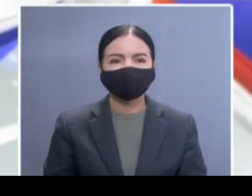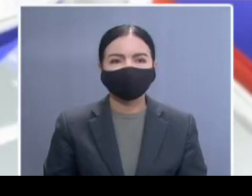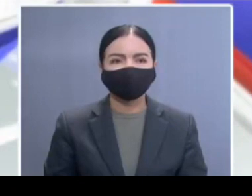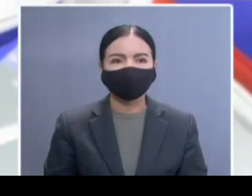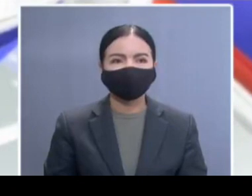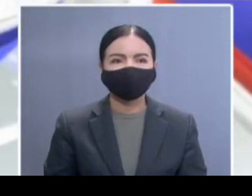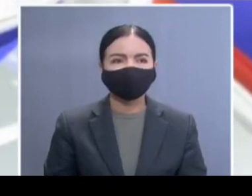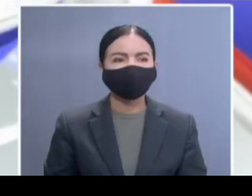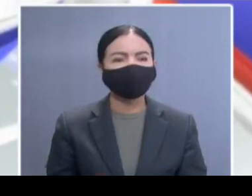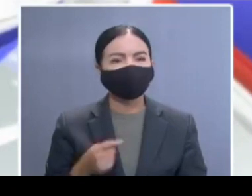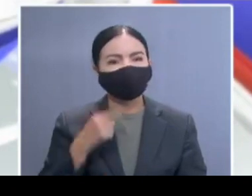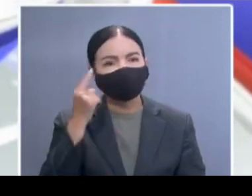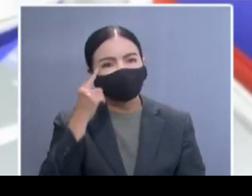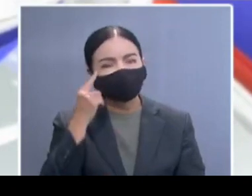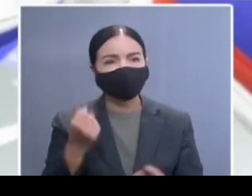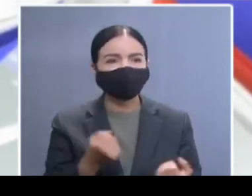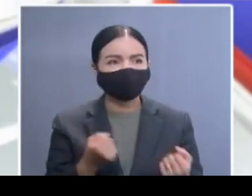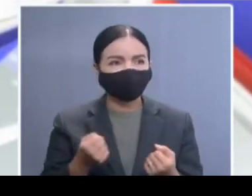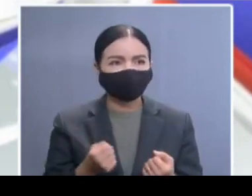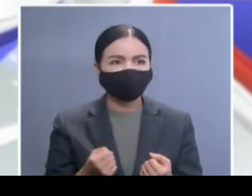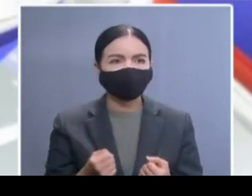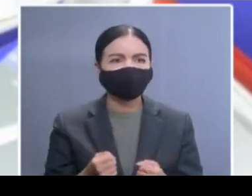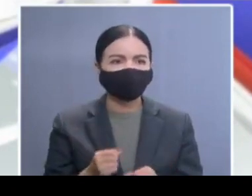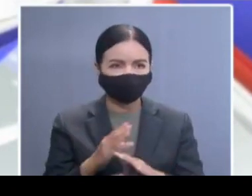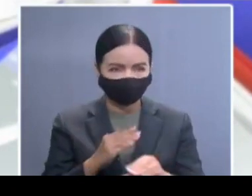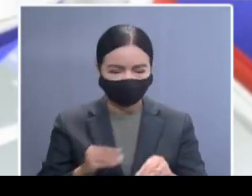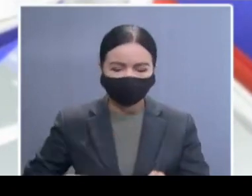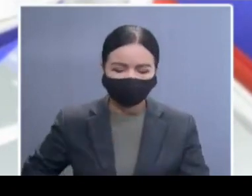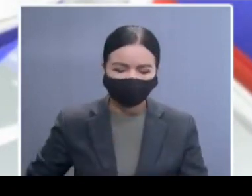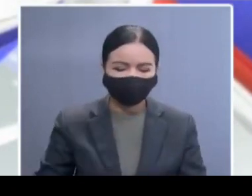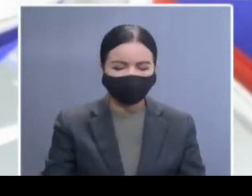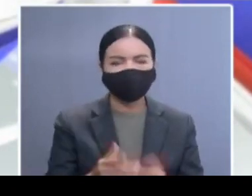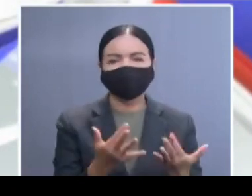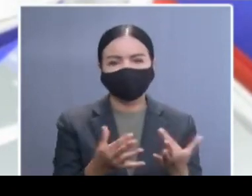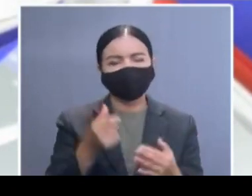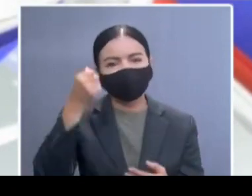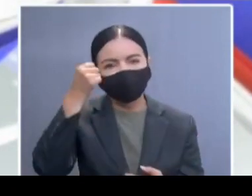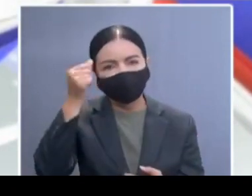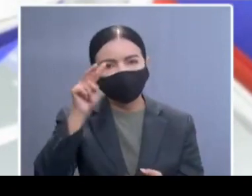นะครับแล้วก็คาดว่ารถเล็กน่าจะสามารถสัญจรผ่านบริเวณนี้ได้ในอีก 2-3 วันข้างหน้าครับ